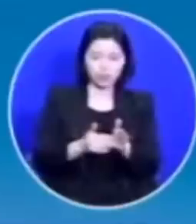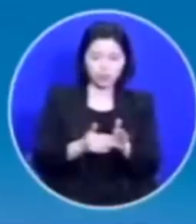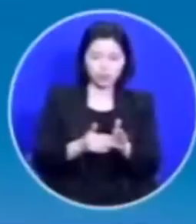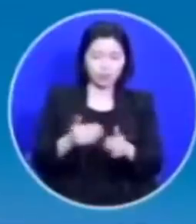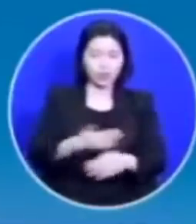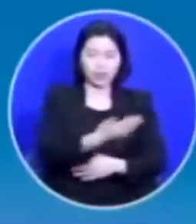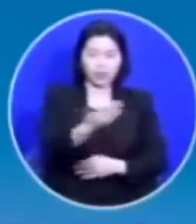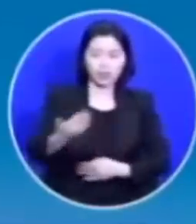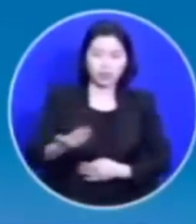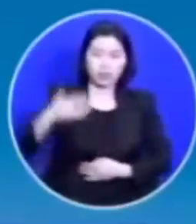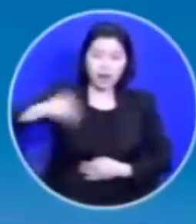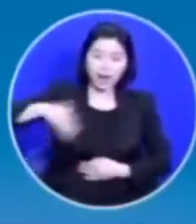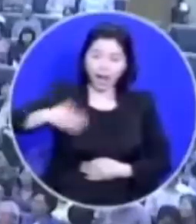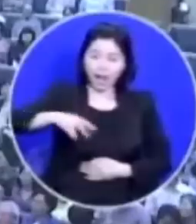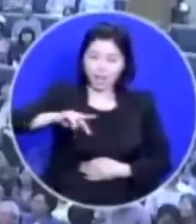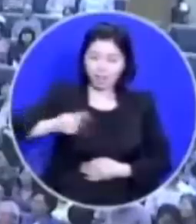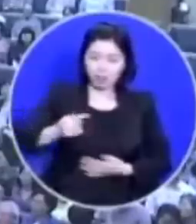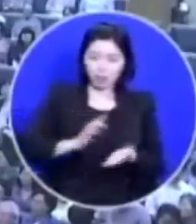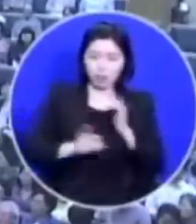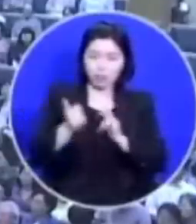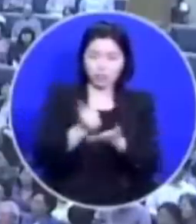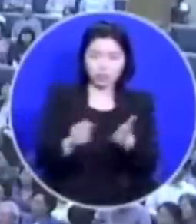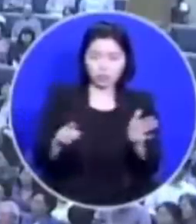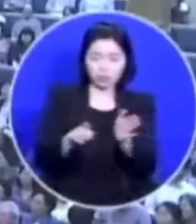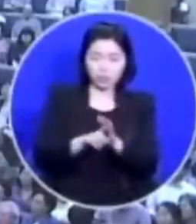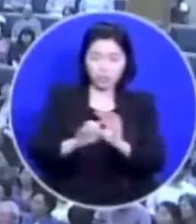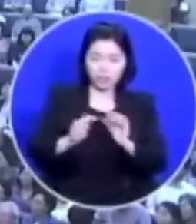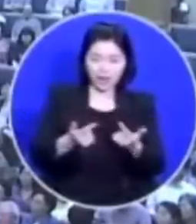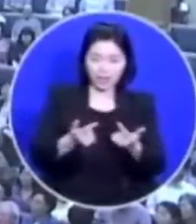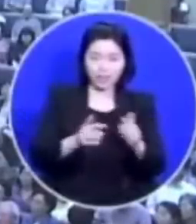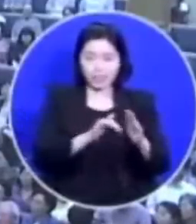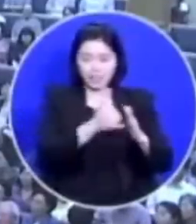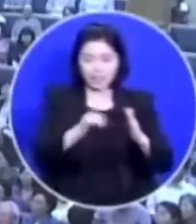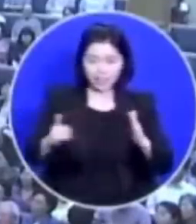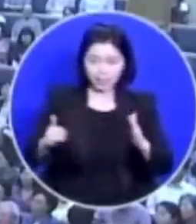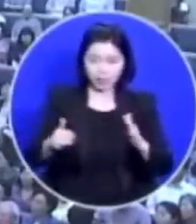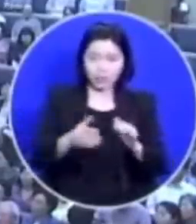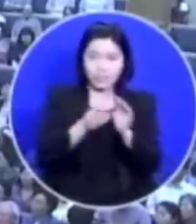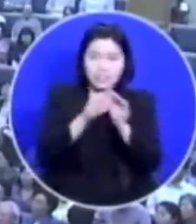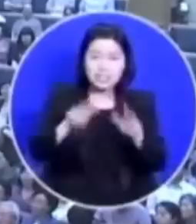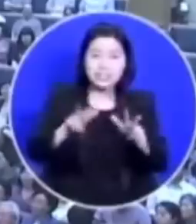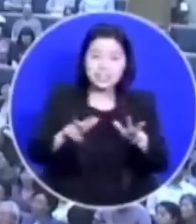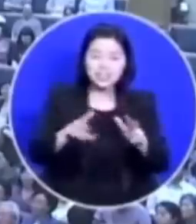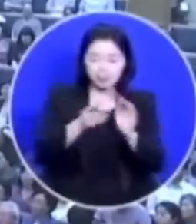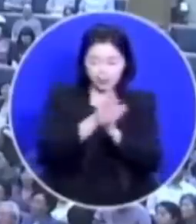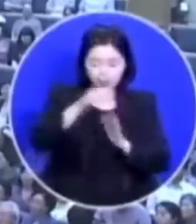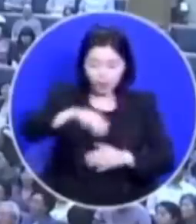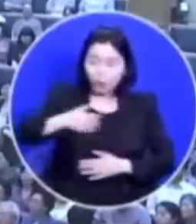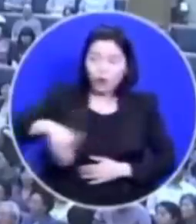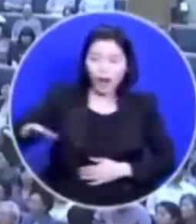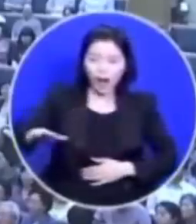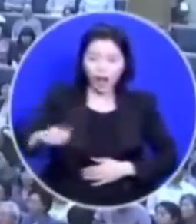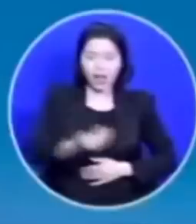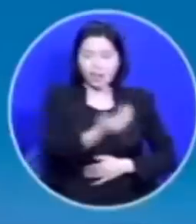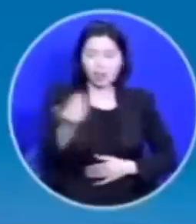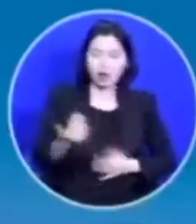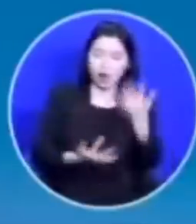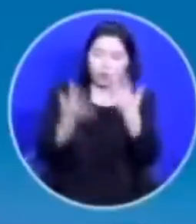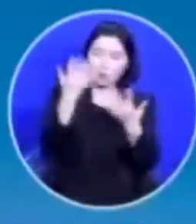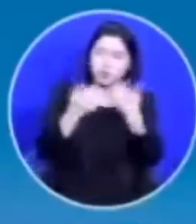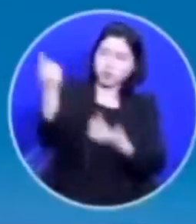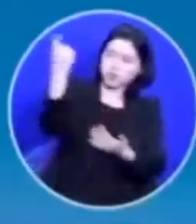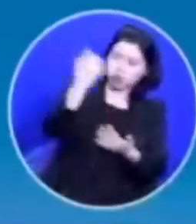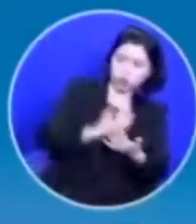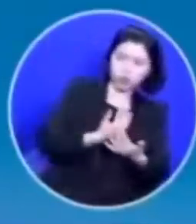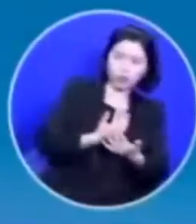여러분 아직도 예수 안 믿는 가족들이 있는 분들에게 지금 기도원에 가시다 여러분도 불이 임하는 무슨